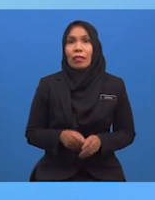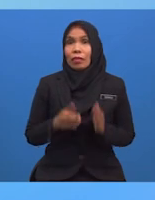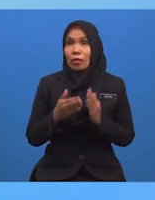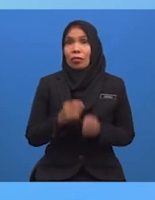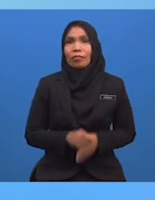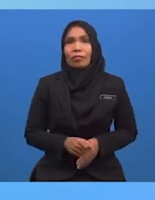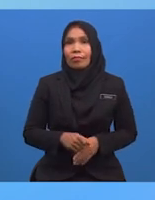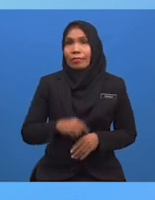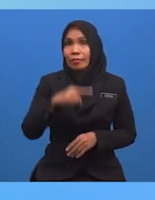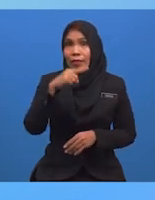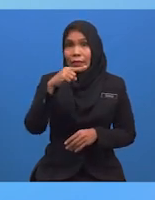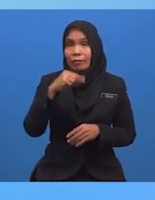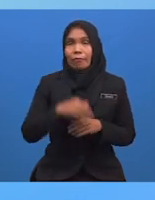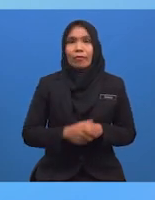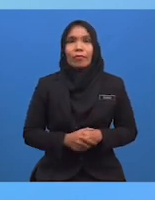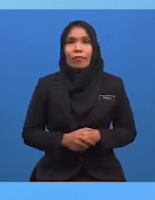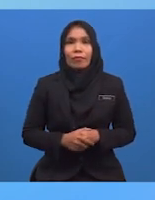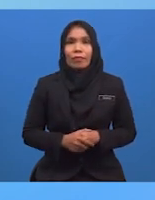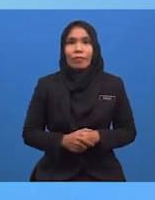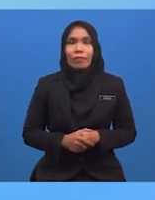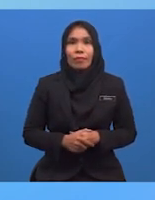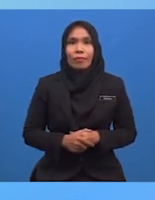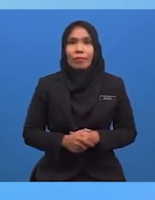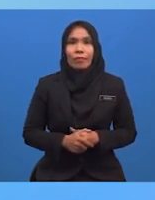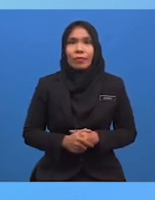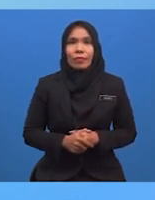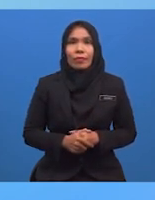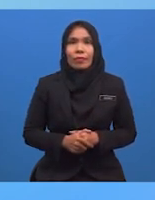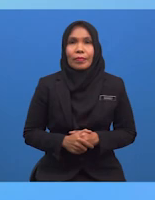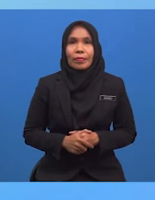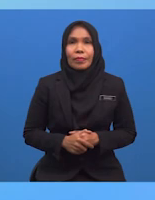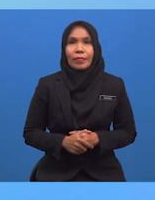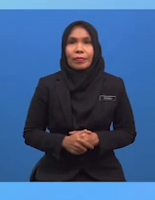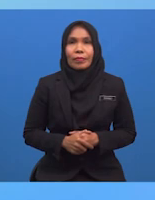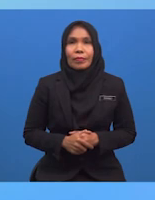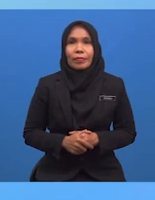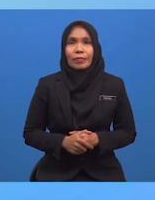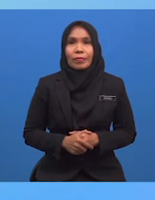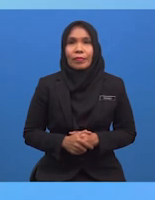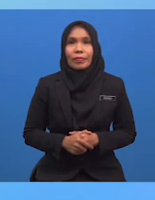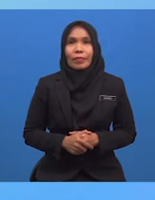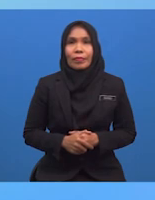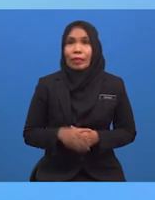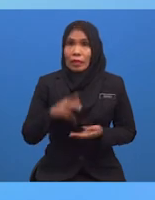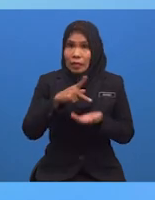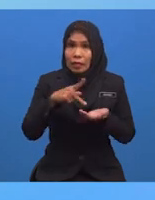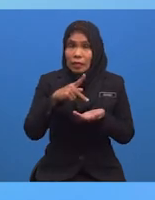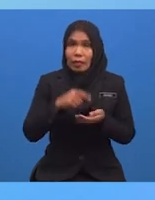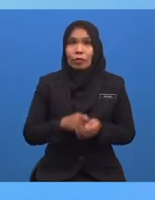Marilah kita lihat kesan-kesan positif inflasi dahulu. Apabila inflasi sederhana